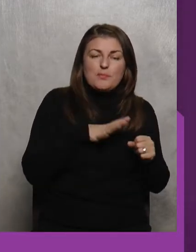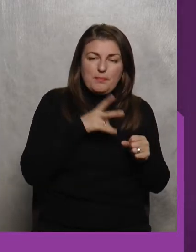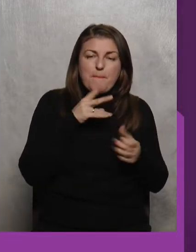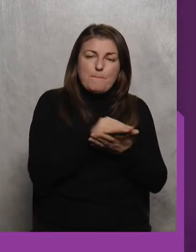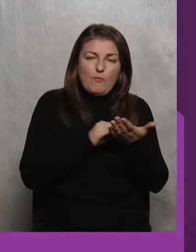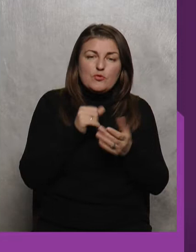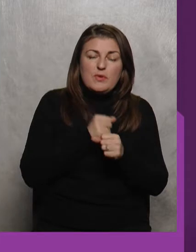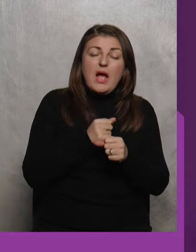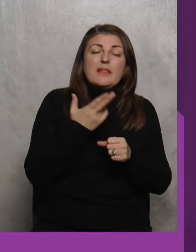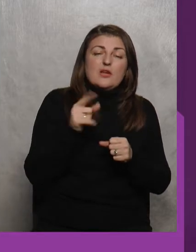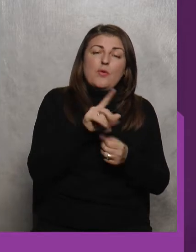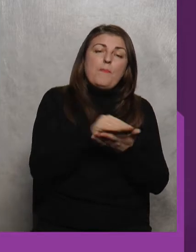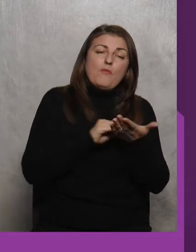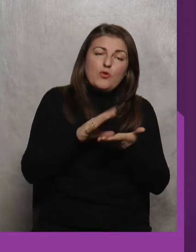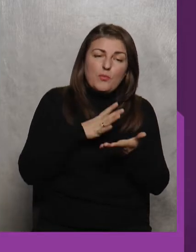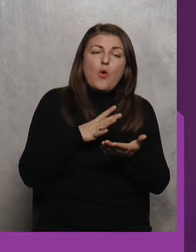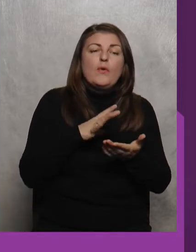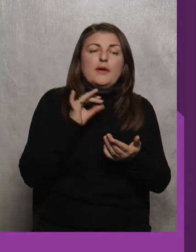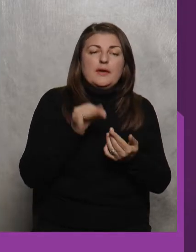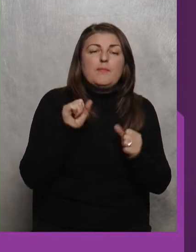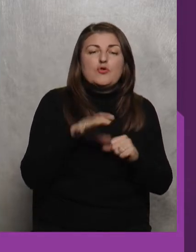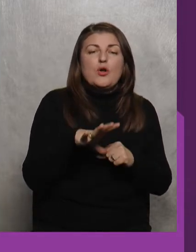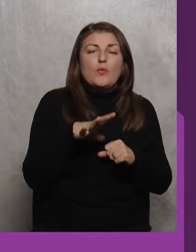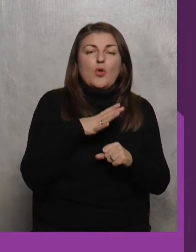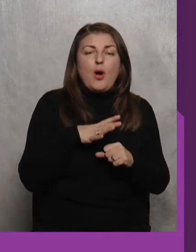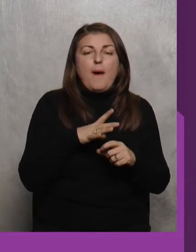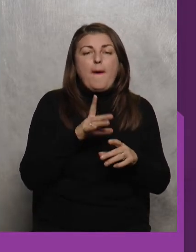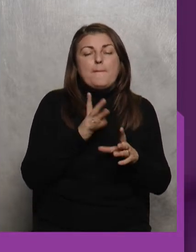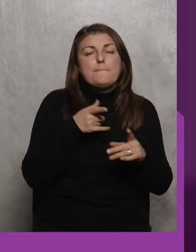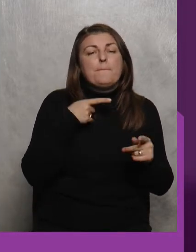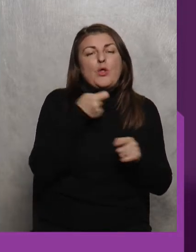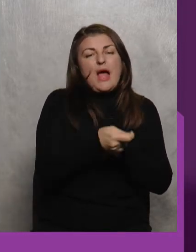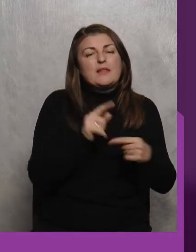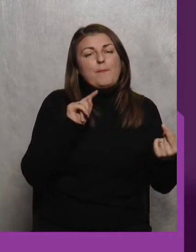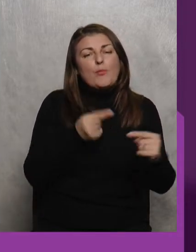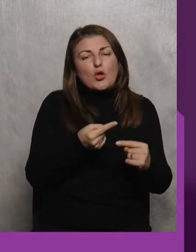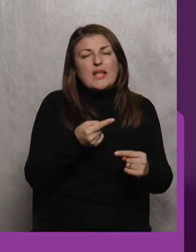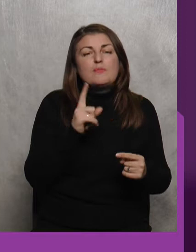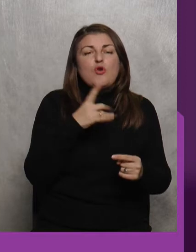повтори дивитися. Да, і щоб повтор бути, і можна було подати протест, тому що